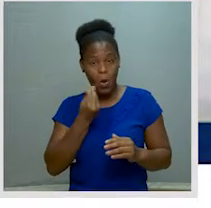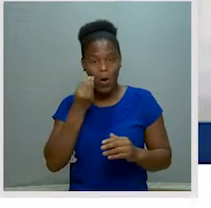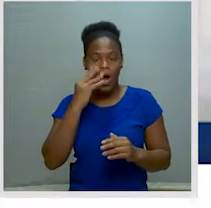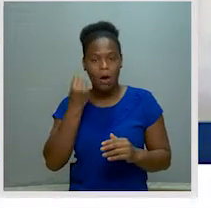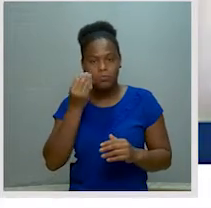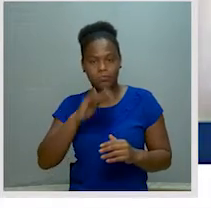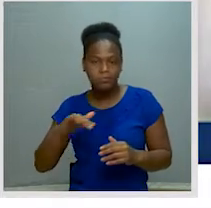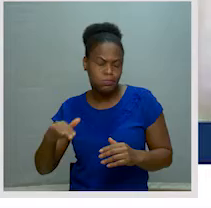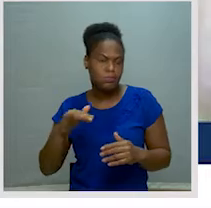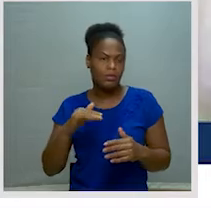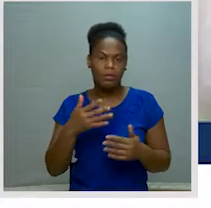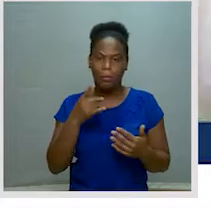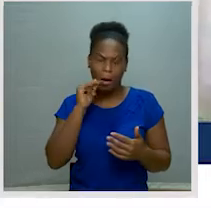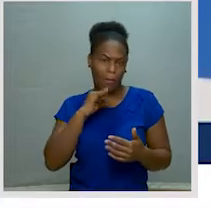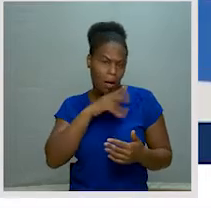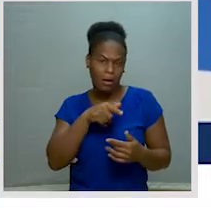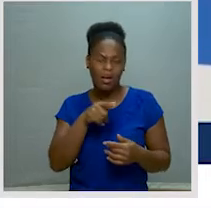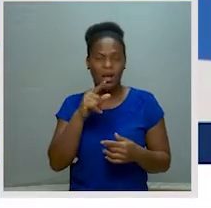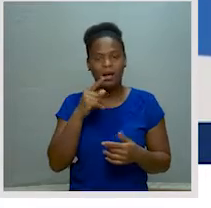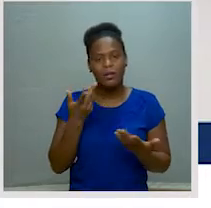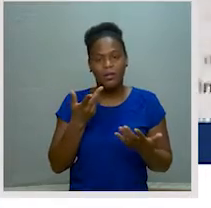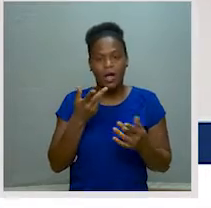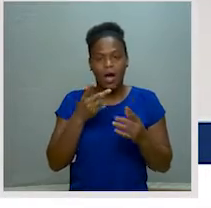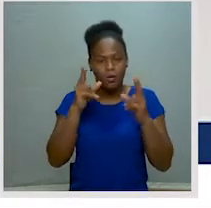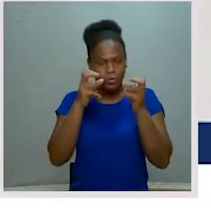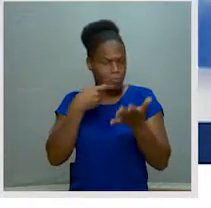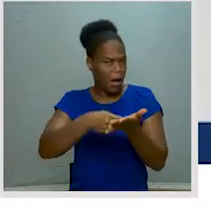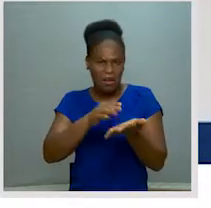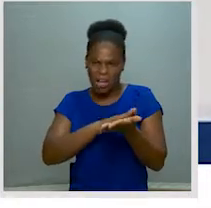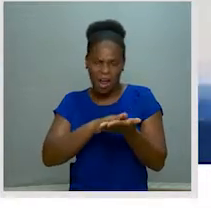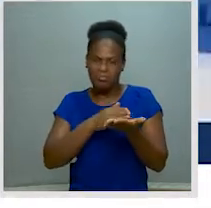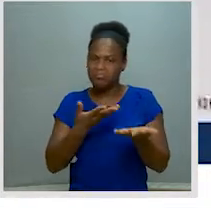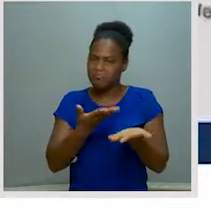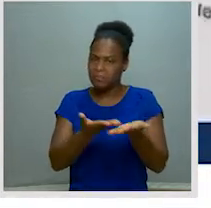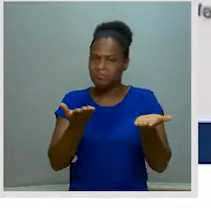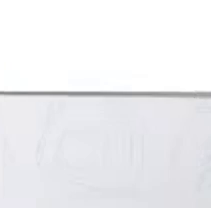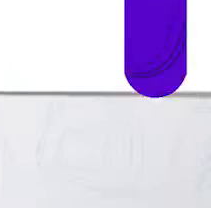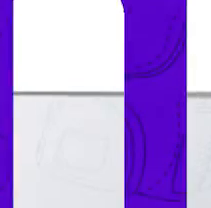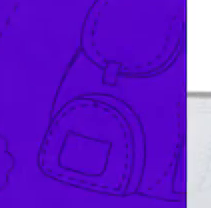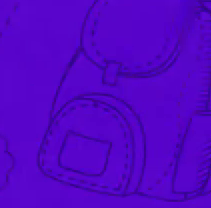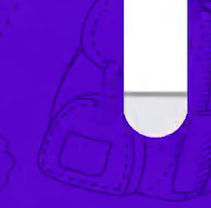les étudiants et les enfants du pays. Ces ressources sont accessibles gratuitement en ligne.